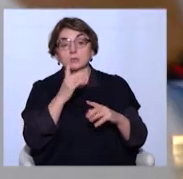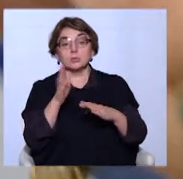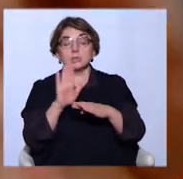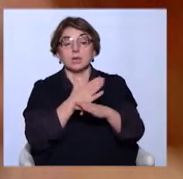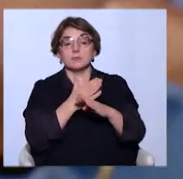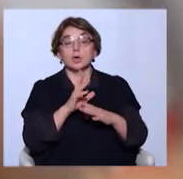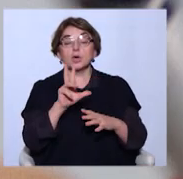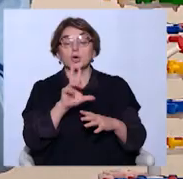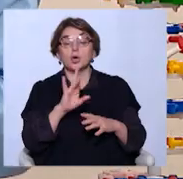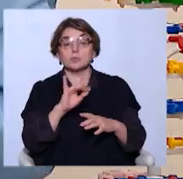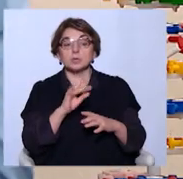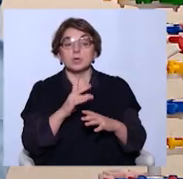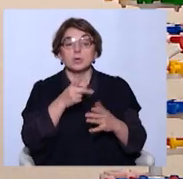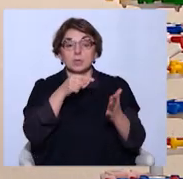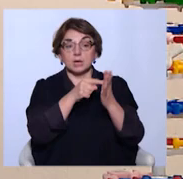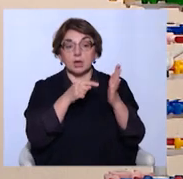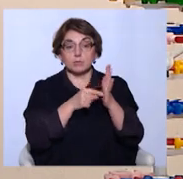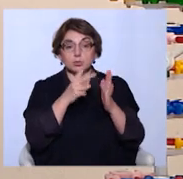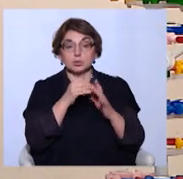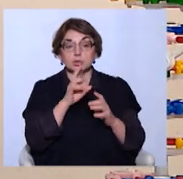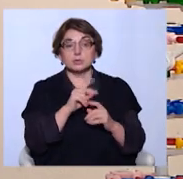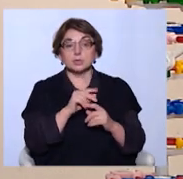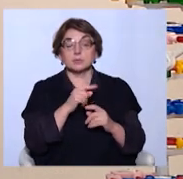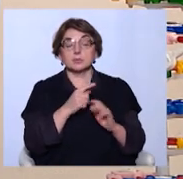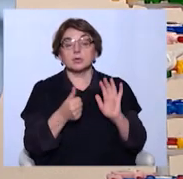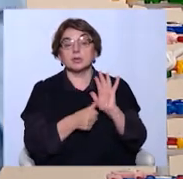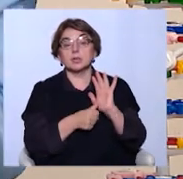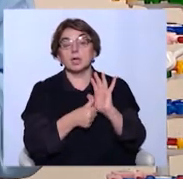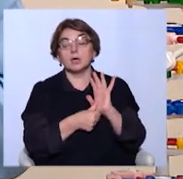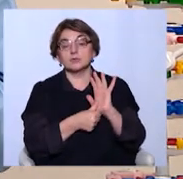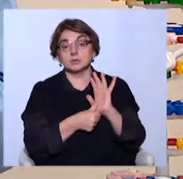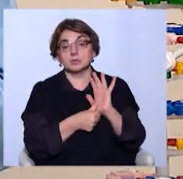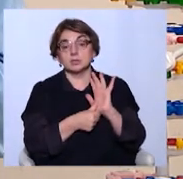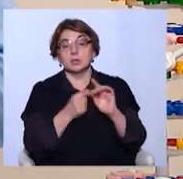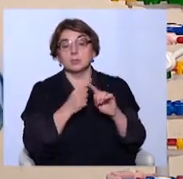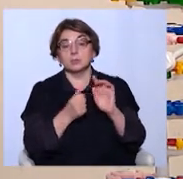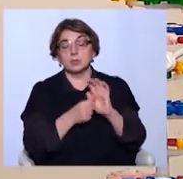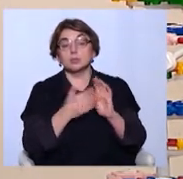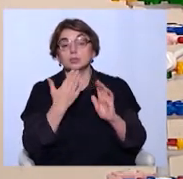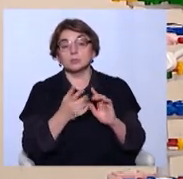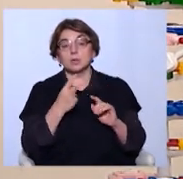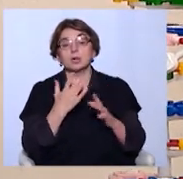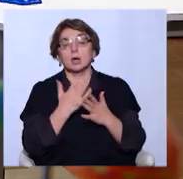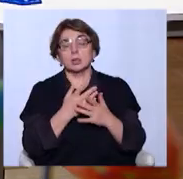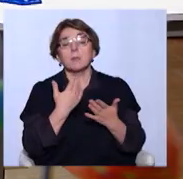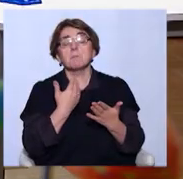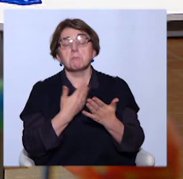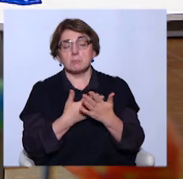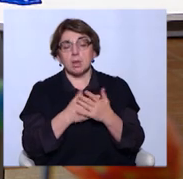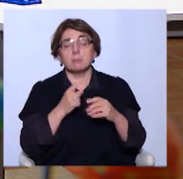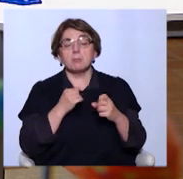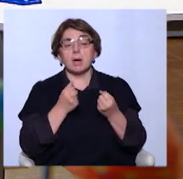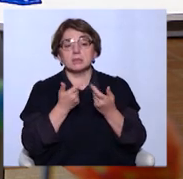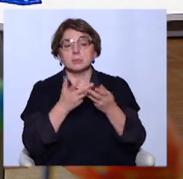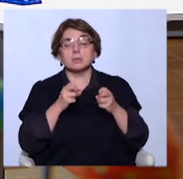გადასანაწილებელი. შესაბამისად უნდა გავყოთ 2-ზე და მივიღებთ, რომ მისი ჟანგვის რიცხვი იქნება პლუს 6. თუმცა არსებობს ამის მათემატიკური